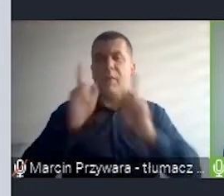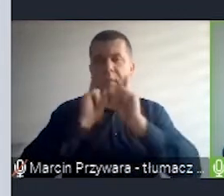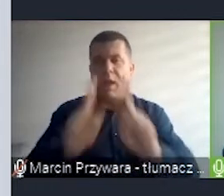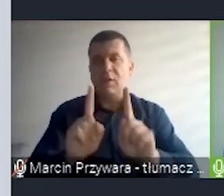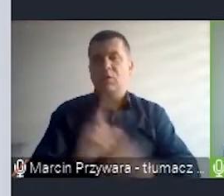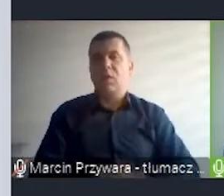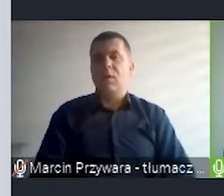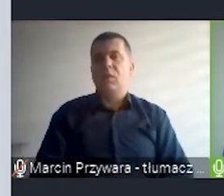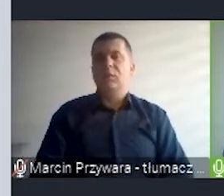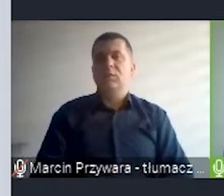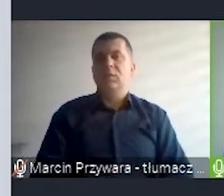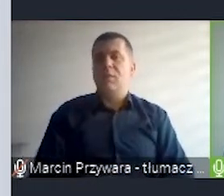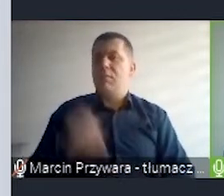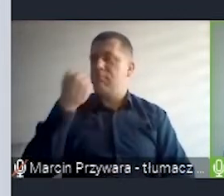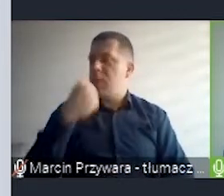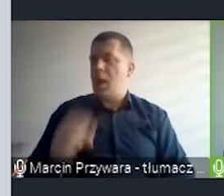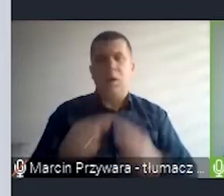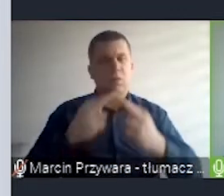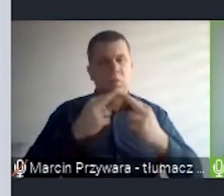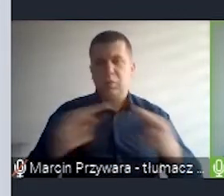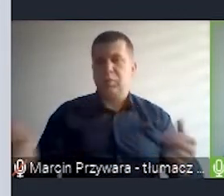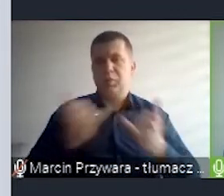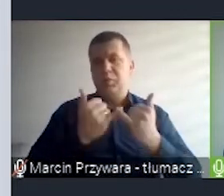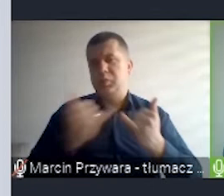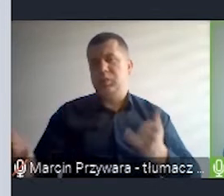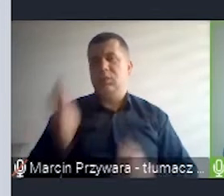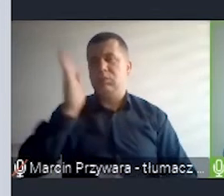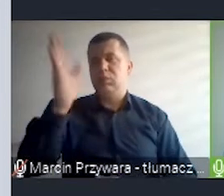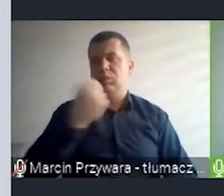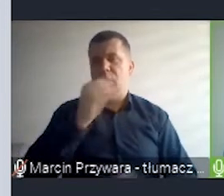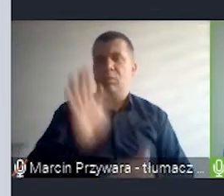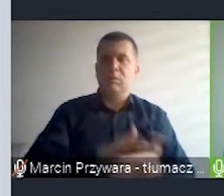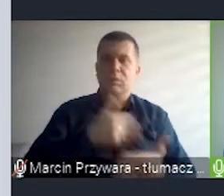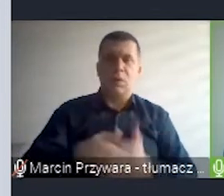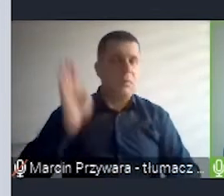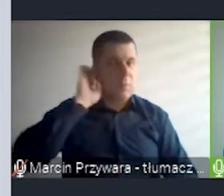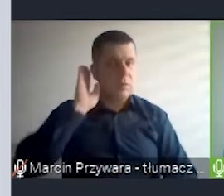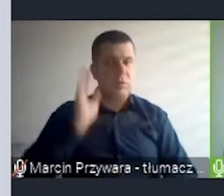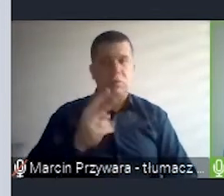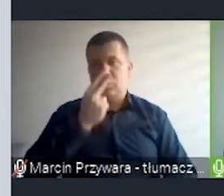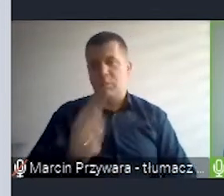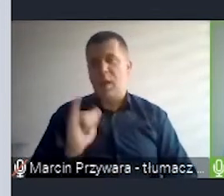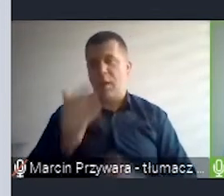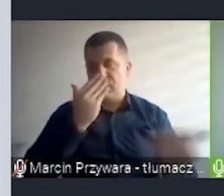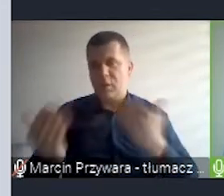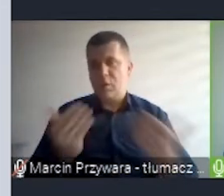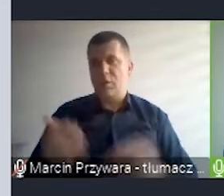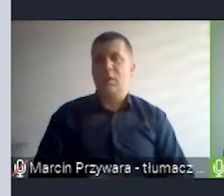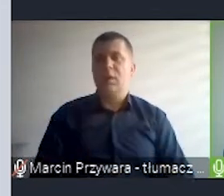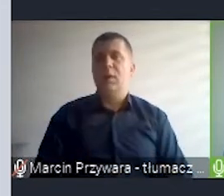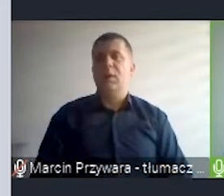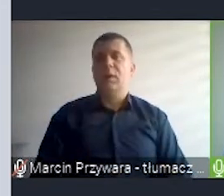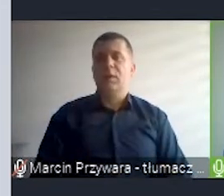nieprawidłowości bardzo różnego rodzaju. Później będę opowiadał o przykładach, posłuchajcie Państwo, zobaczycie jak to w praktyce wygląda.